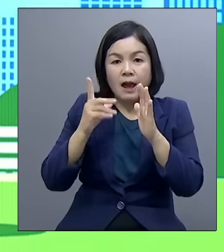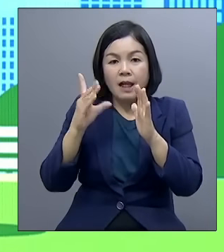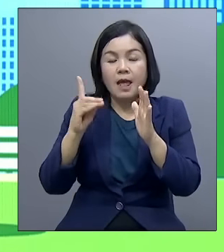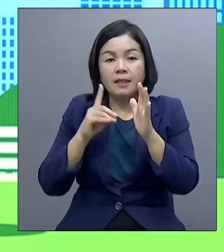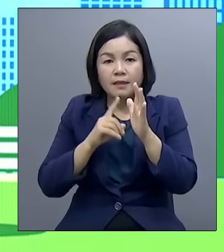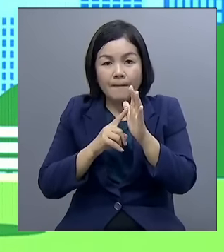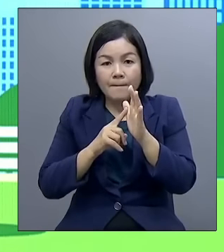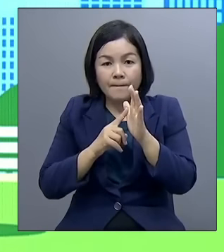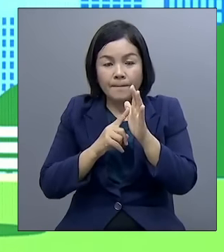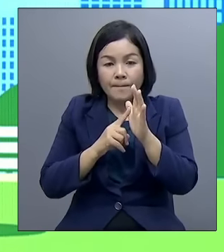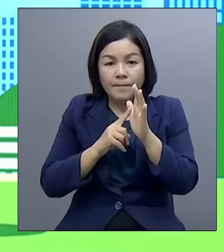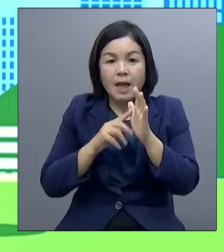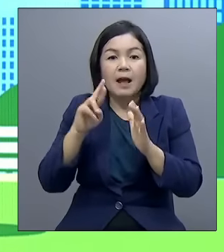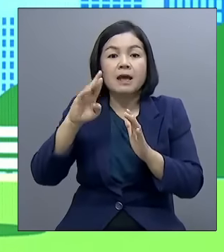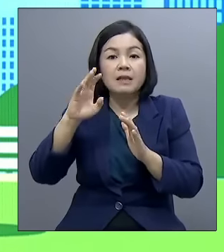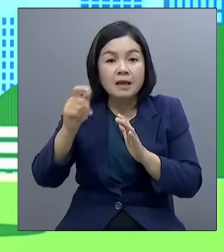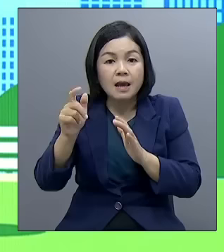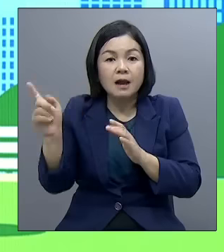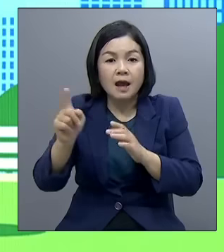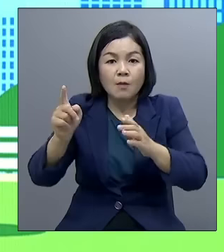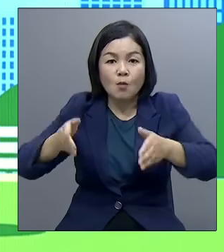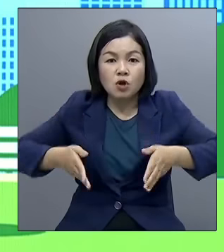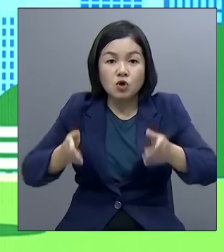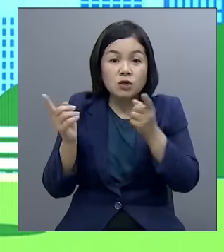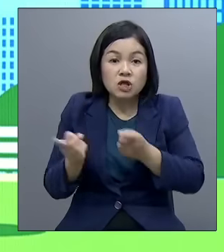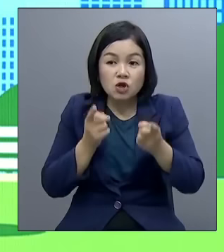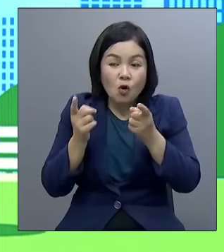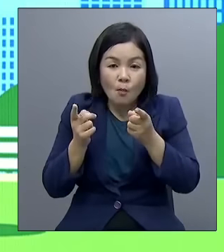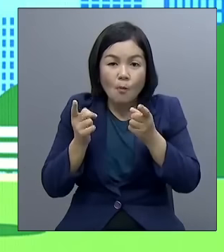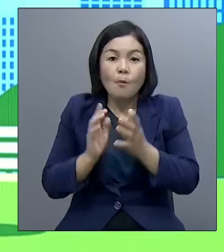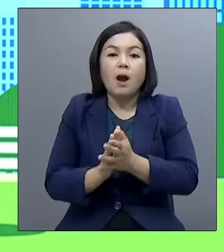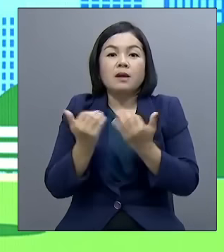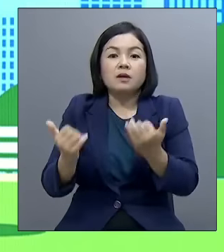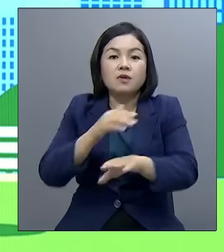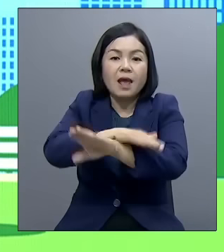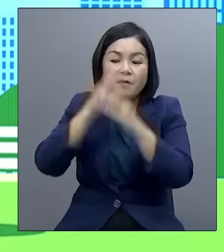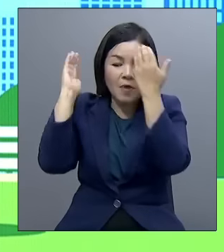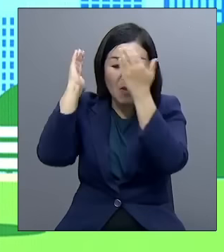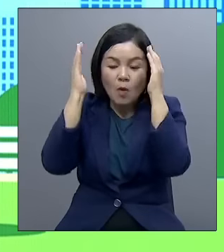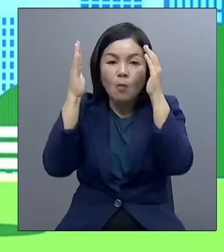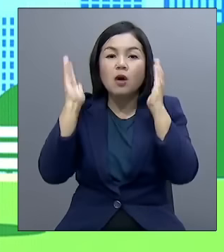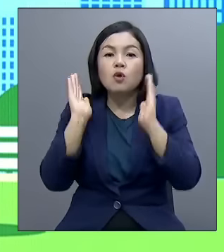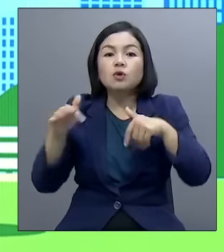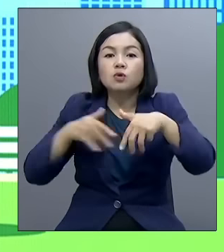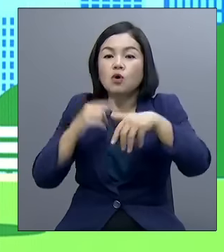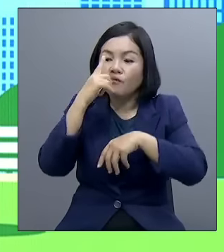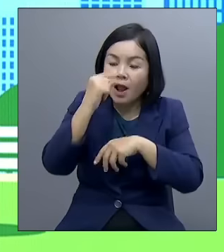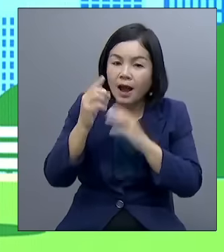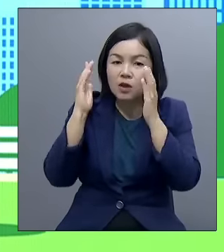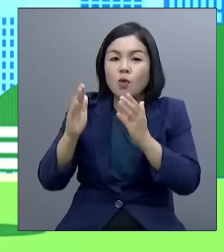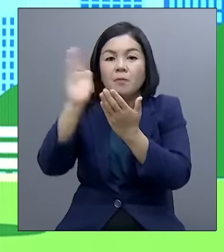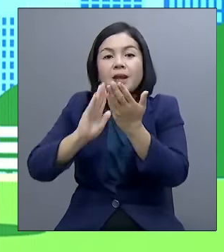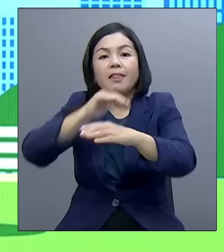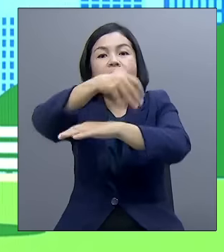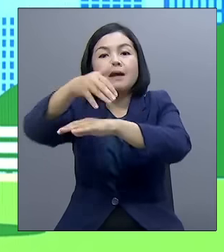พื้นที่ที่มีประชากรหนาแน่นในการเดินทางเท้าสัญจรอยู่แล้วไม่ว่าจะเป็นคนในพื้นที่หรือว่านักท่องเที่ยวชาวต่างชาติเองก็ตามค่ะ